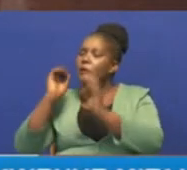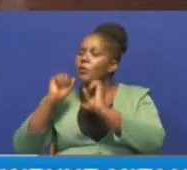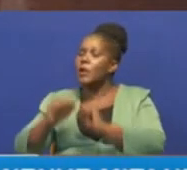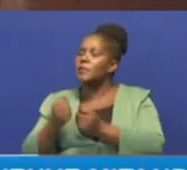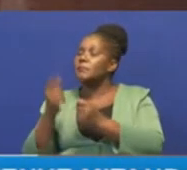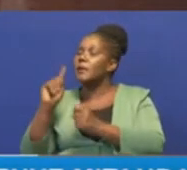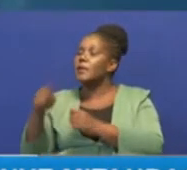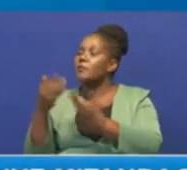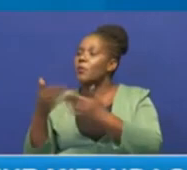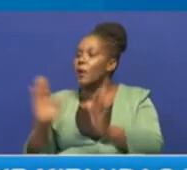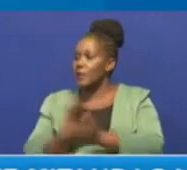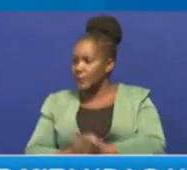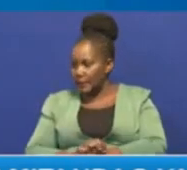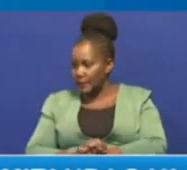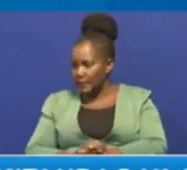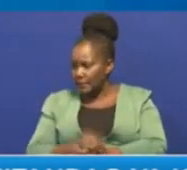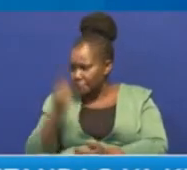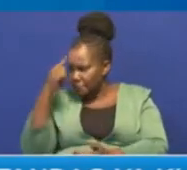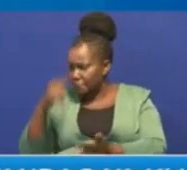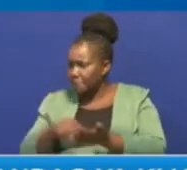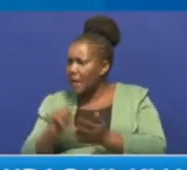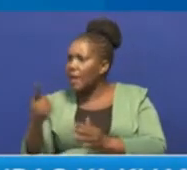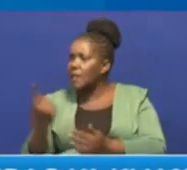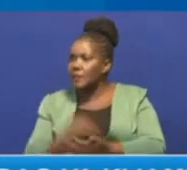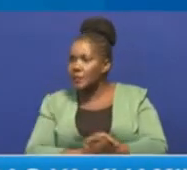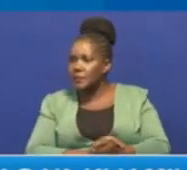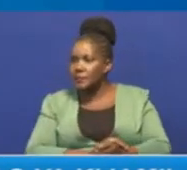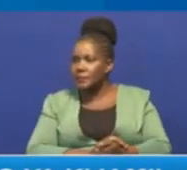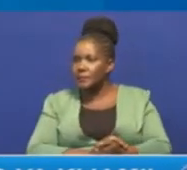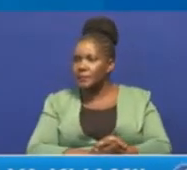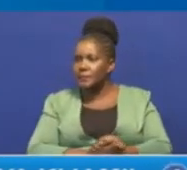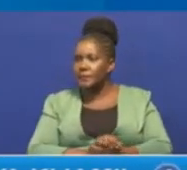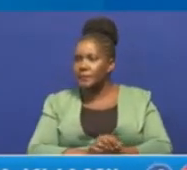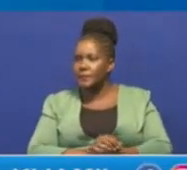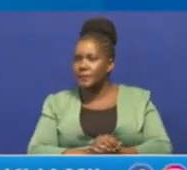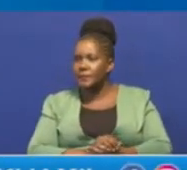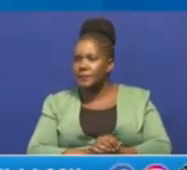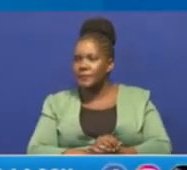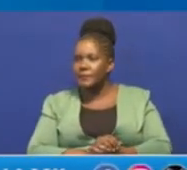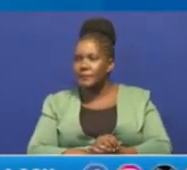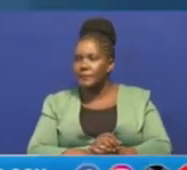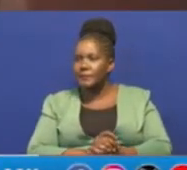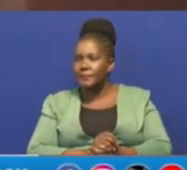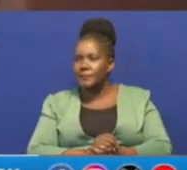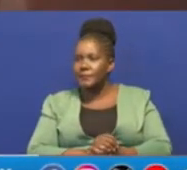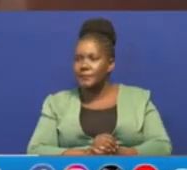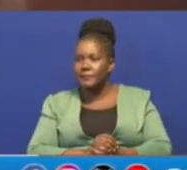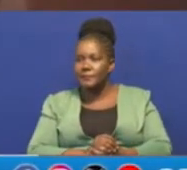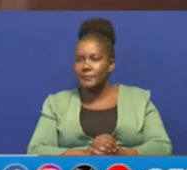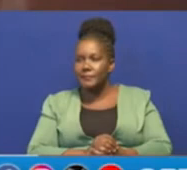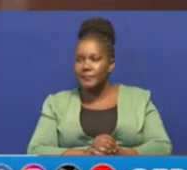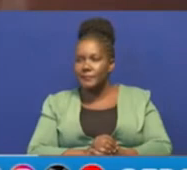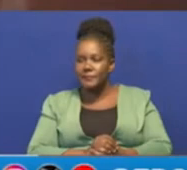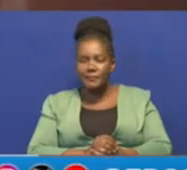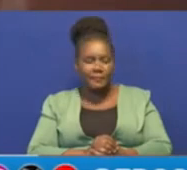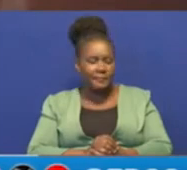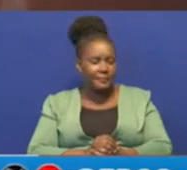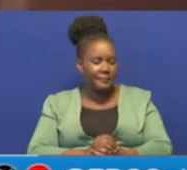kiwe mwenyewe au mshirikishe mtu pembeni ndio ule wazi ambao kwa anahitaji kumuuliza. Dada naona amejibu vyema. Kwa mfano mimi